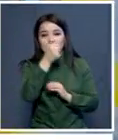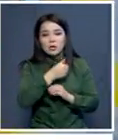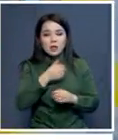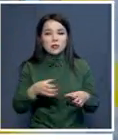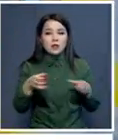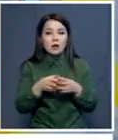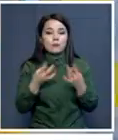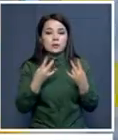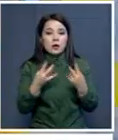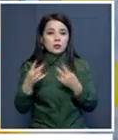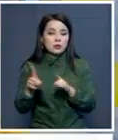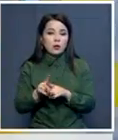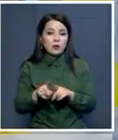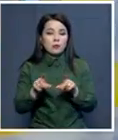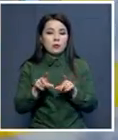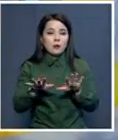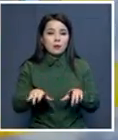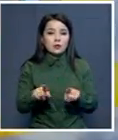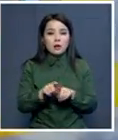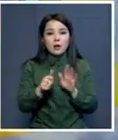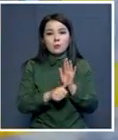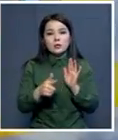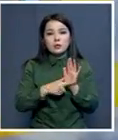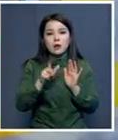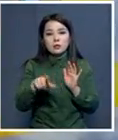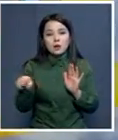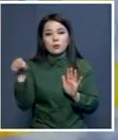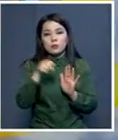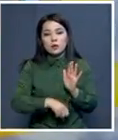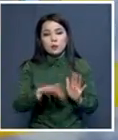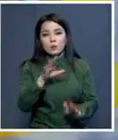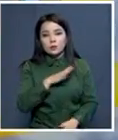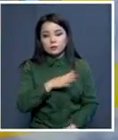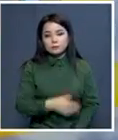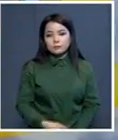Найробидегі сауда орталығына басып кіріп, 67 адамды мерт қылған еді.